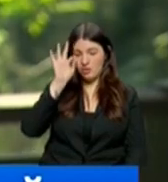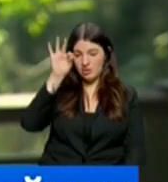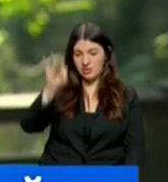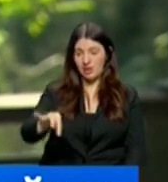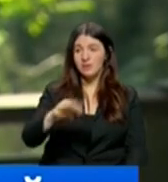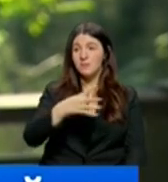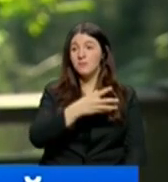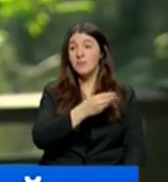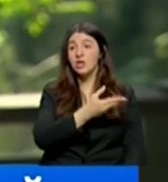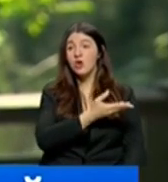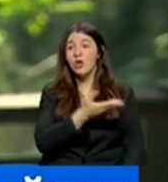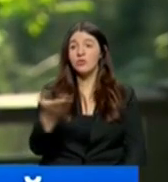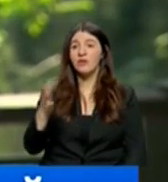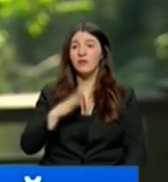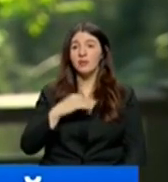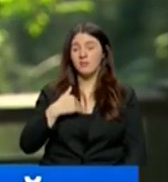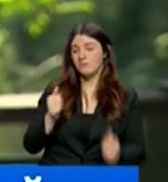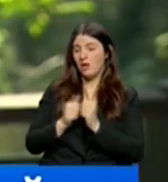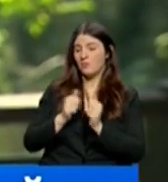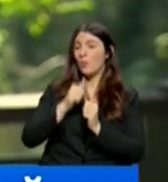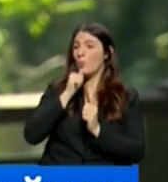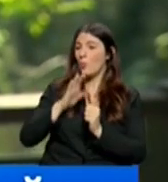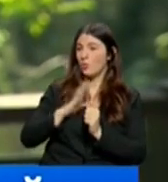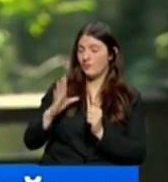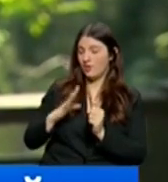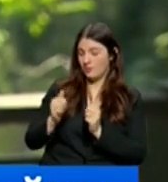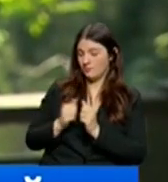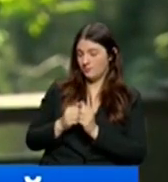geldiğimde milyonlar vardı ve yanımda oğlum vardı.